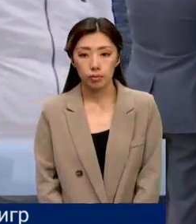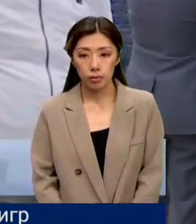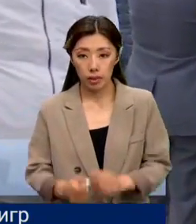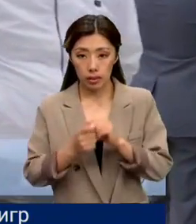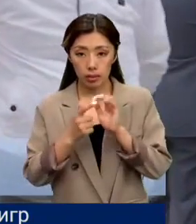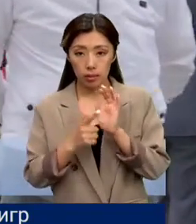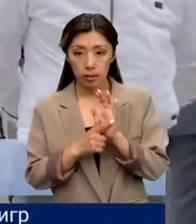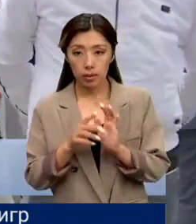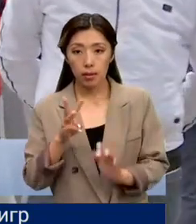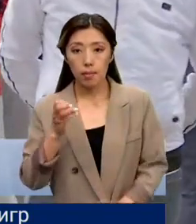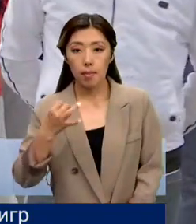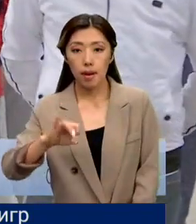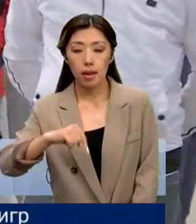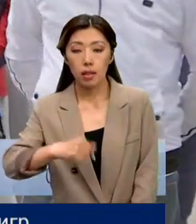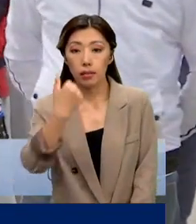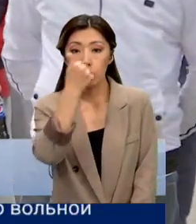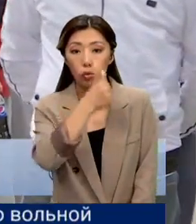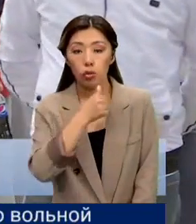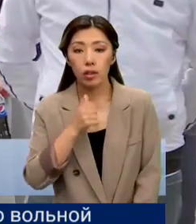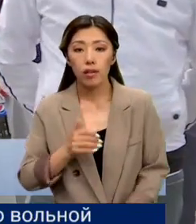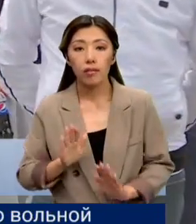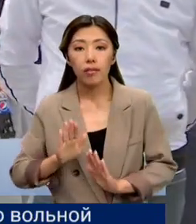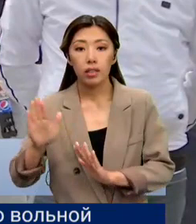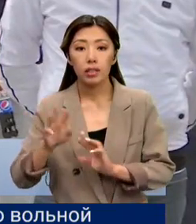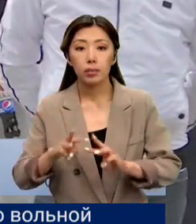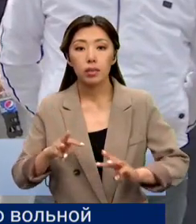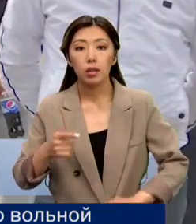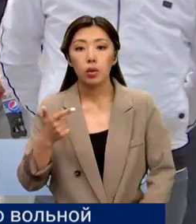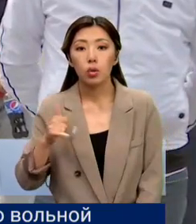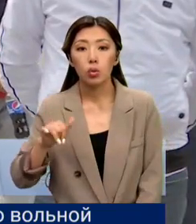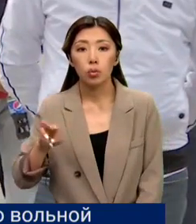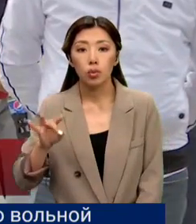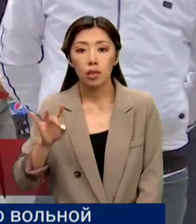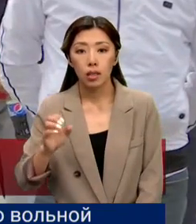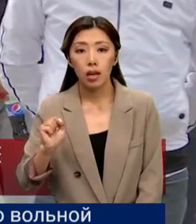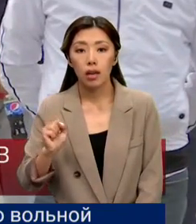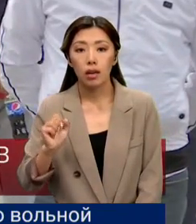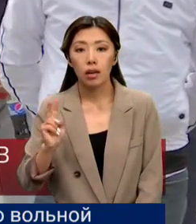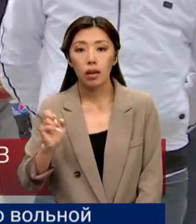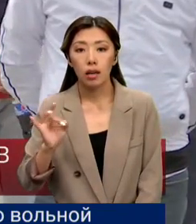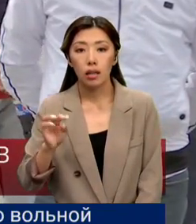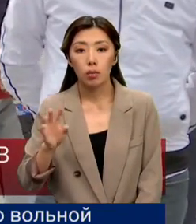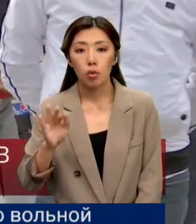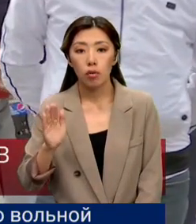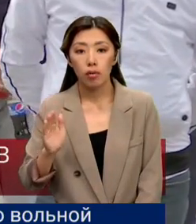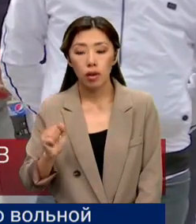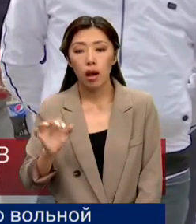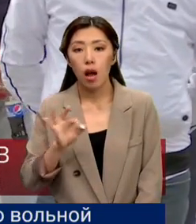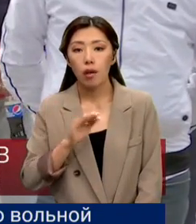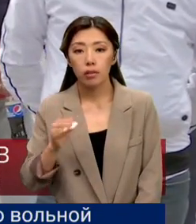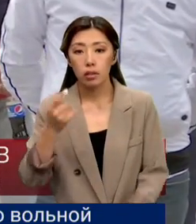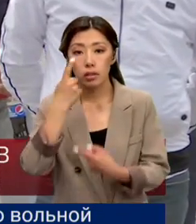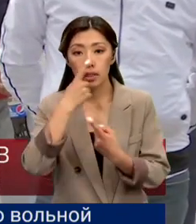17 мая этого года вице-министр Гульмира Каримова официально заявила в